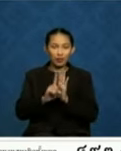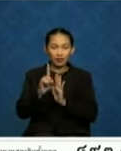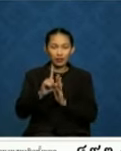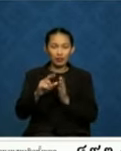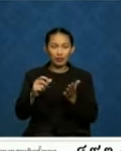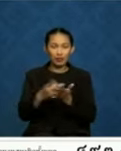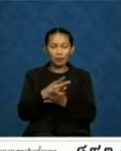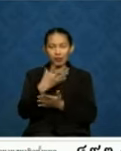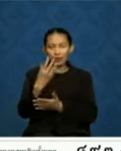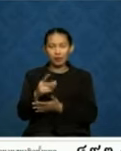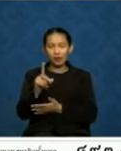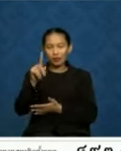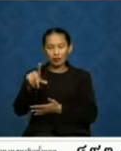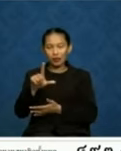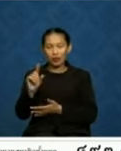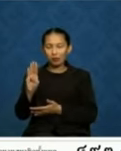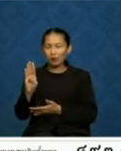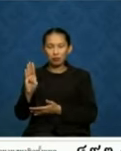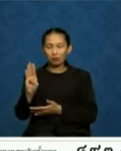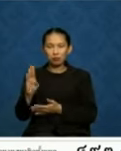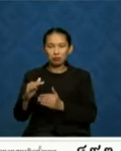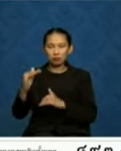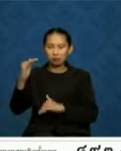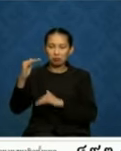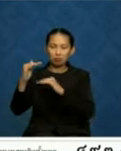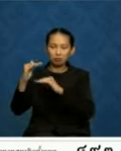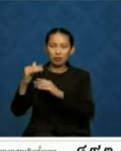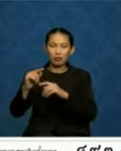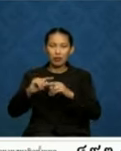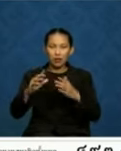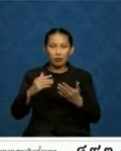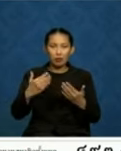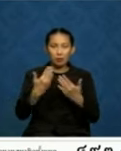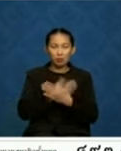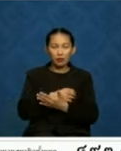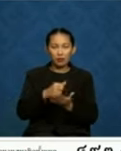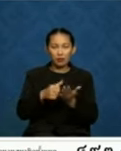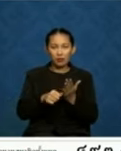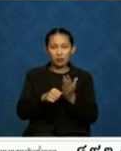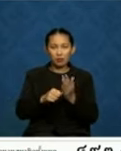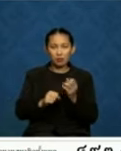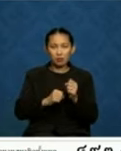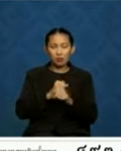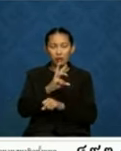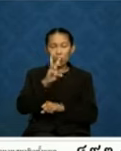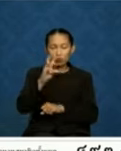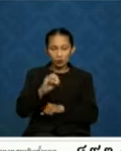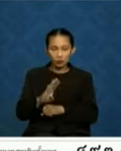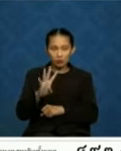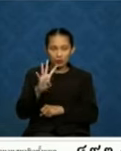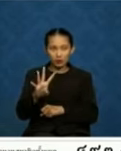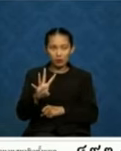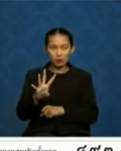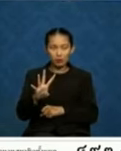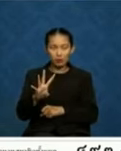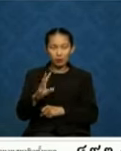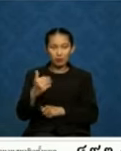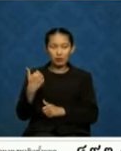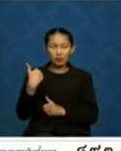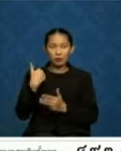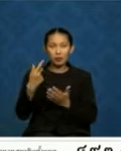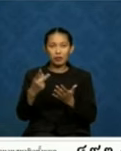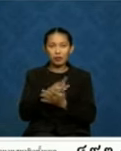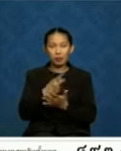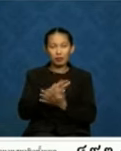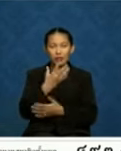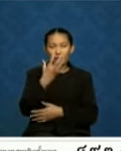หลือไม่ถึง 1,000 ล้านบาทครับแล้วมีการเปลี่ยนภาษีอีกครั้งหนึ่งในปี64ก็ปรากฏว่ายอดกำไรเหลือเ